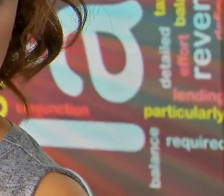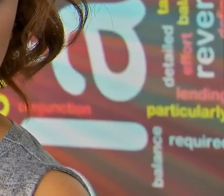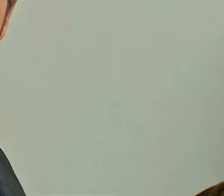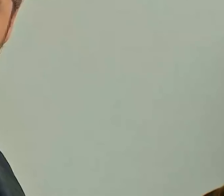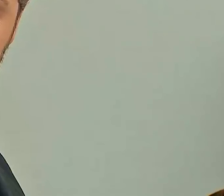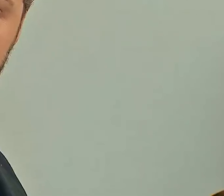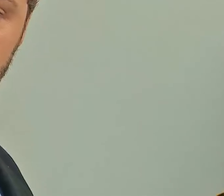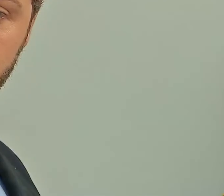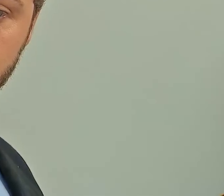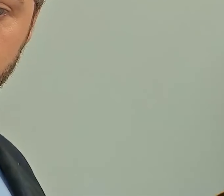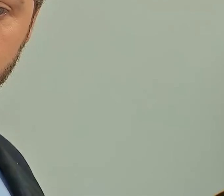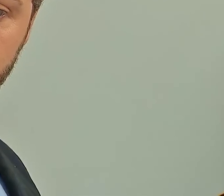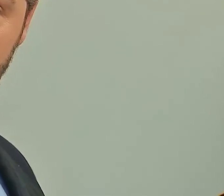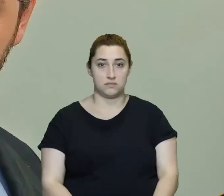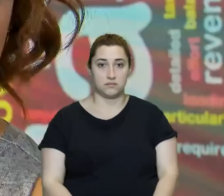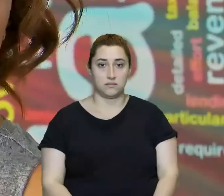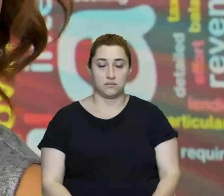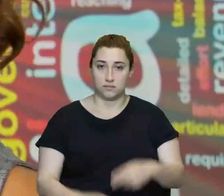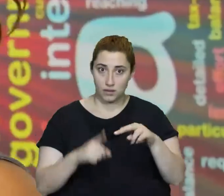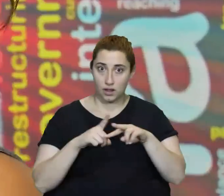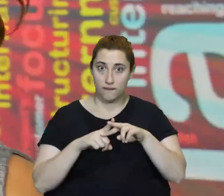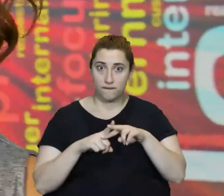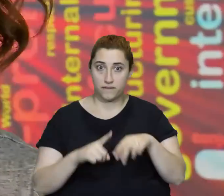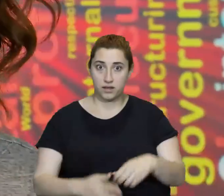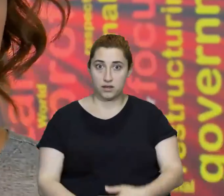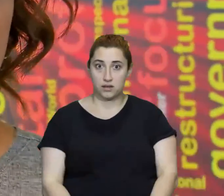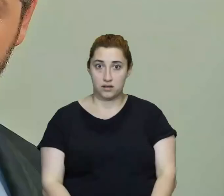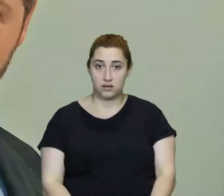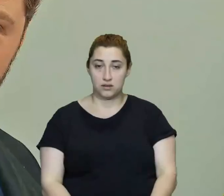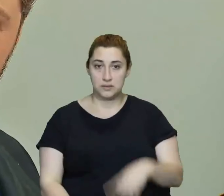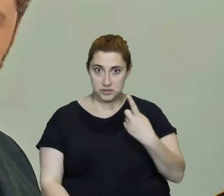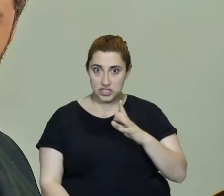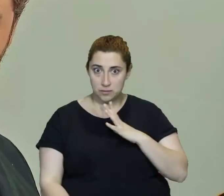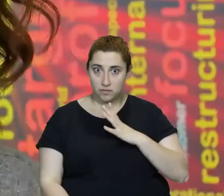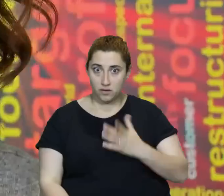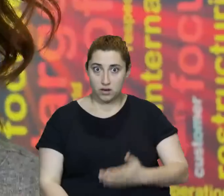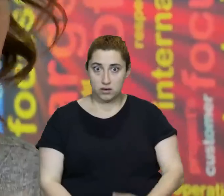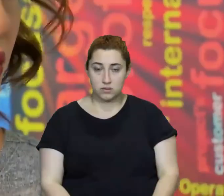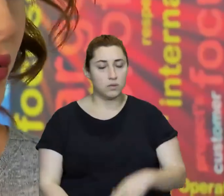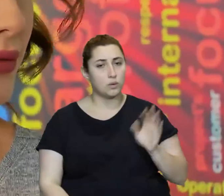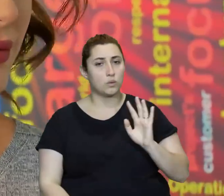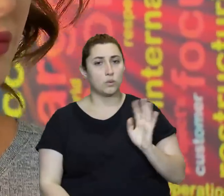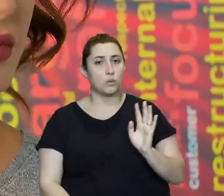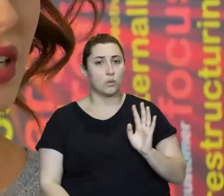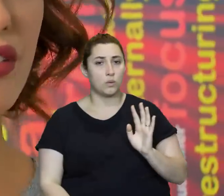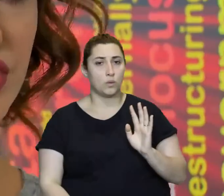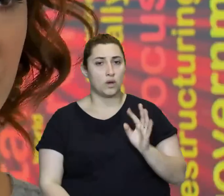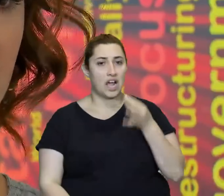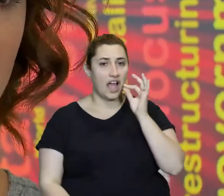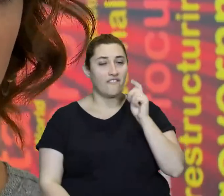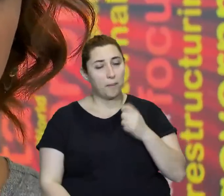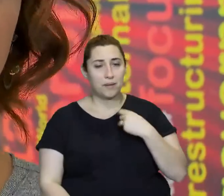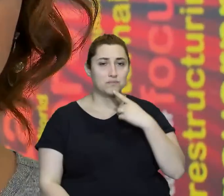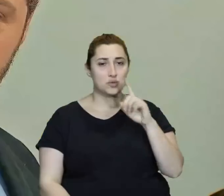uzattı, bakıyor. Mert fark etti. Alev. Alev irkildi. Bir şey mi var? Ha yok. Kahve